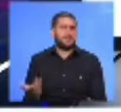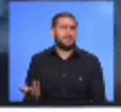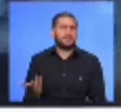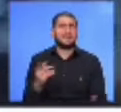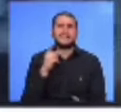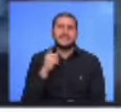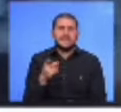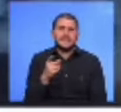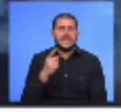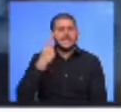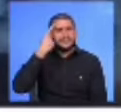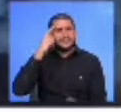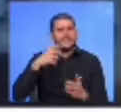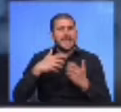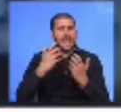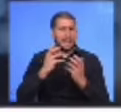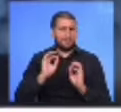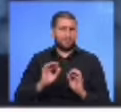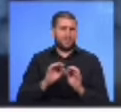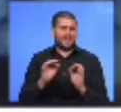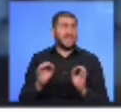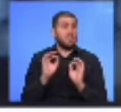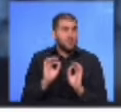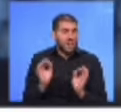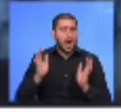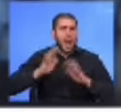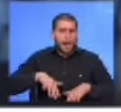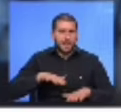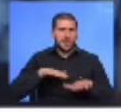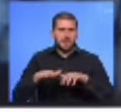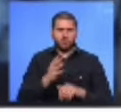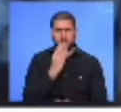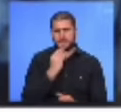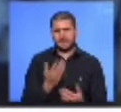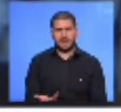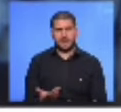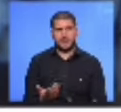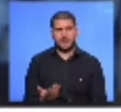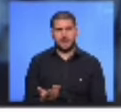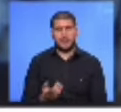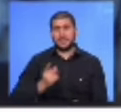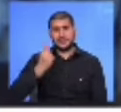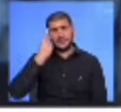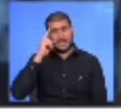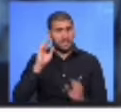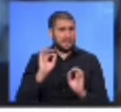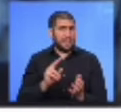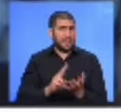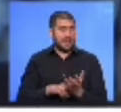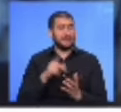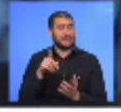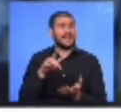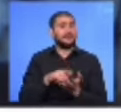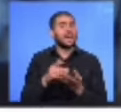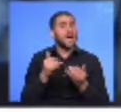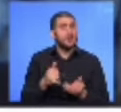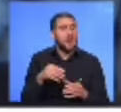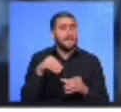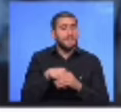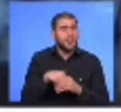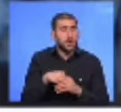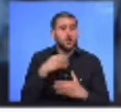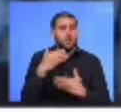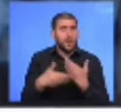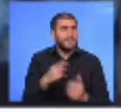סטארט-אפ שהתחיל כדי להפיל ממשלה בישראל. בסדר, סטארט-אפ לגיטימי. הסטארט-אפ הזה נמצא עכשיו בתוך השלב שלו. אני לא אומר